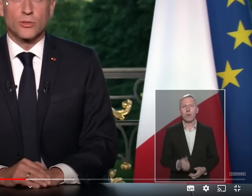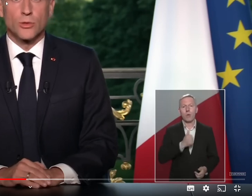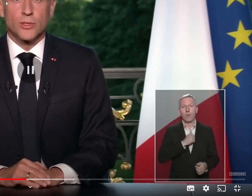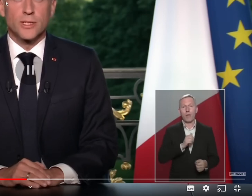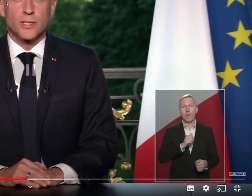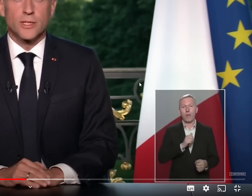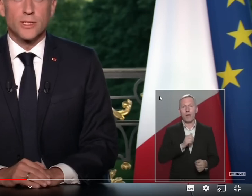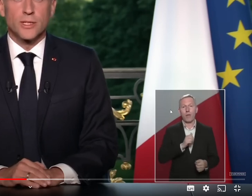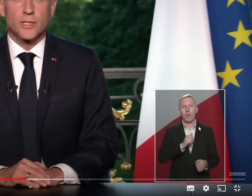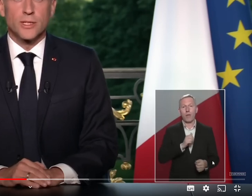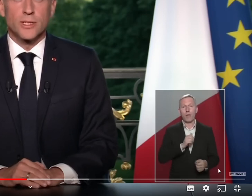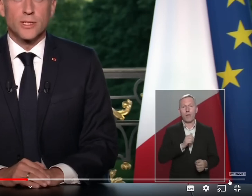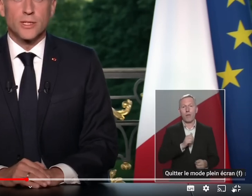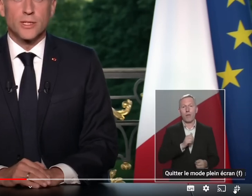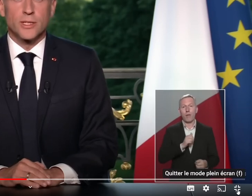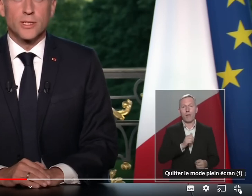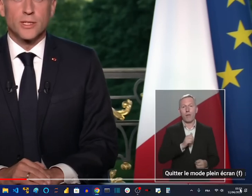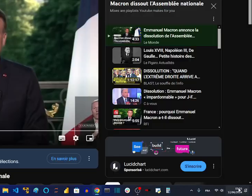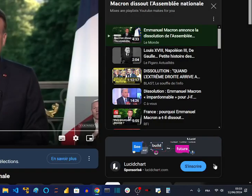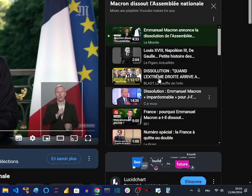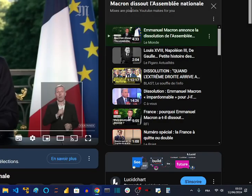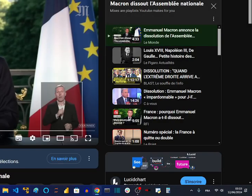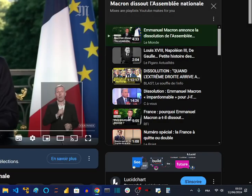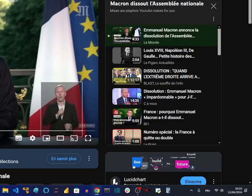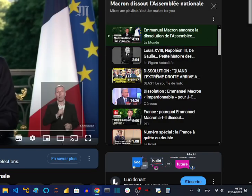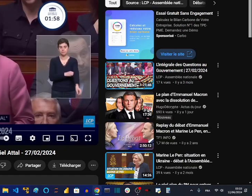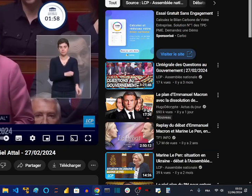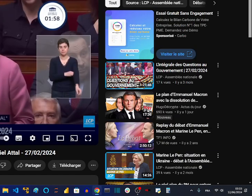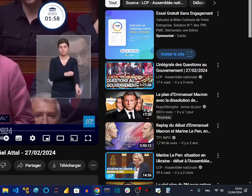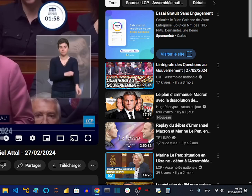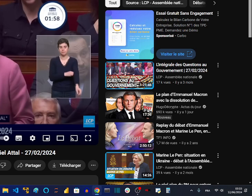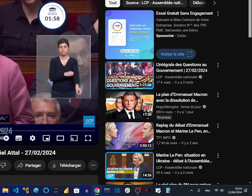3, 4 mois. instants le décret. Maximum.